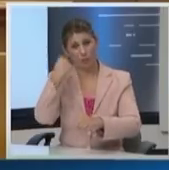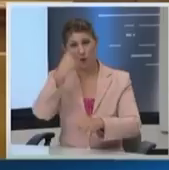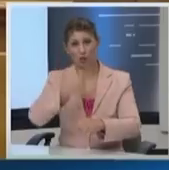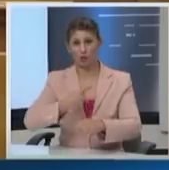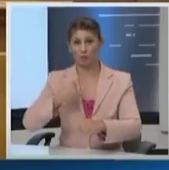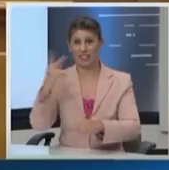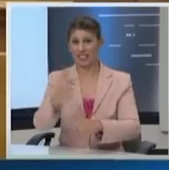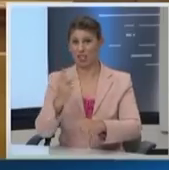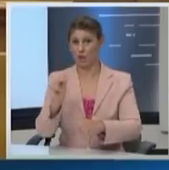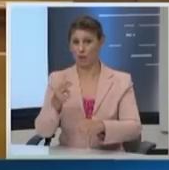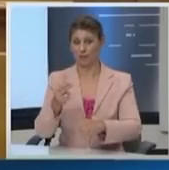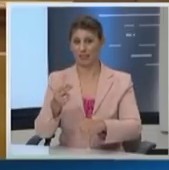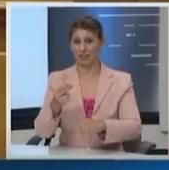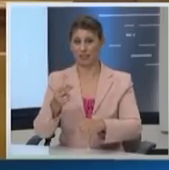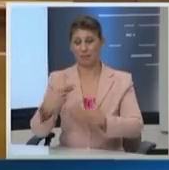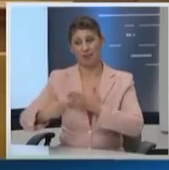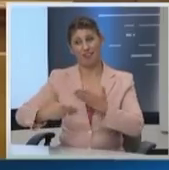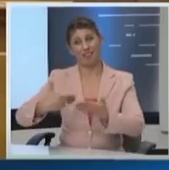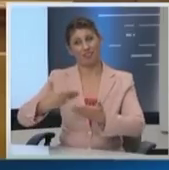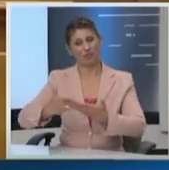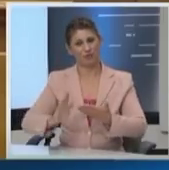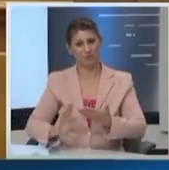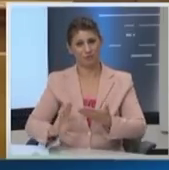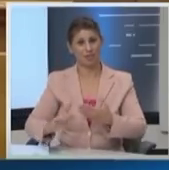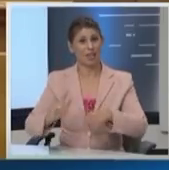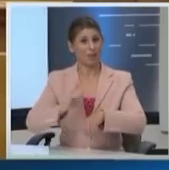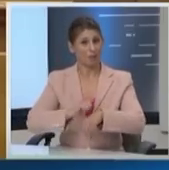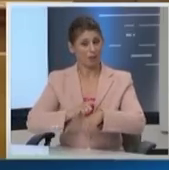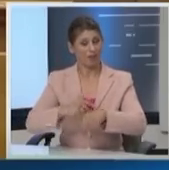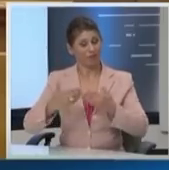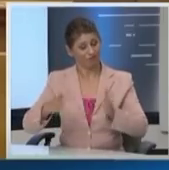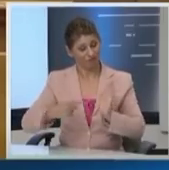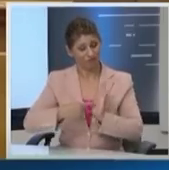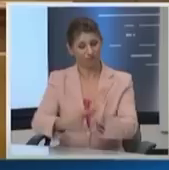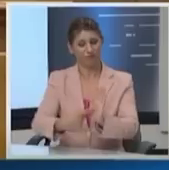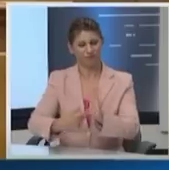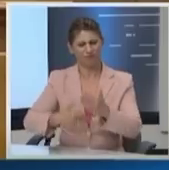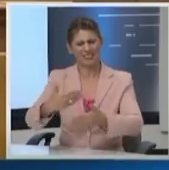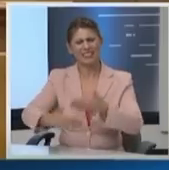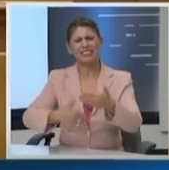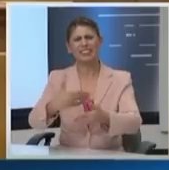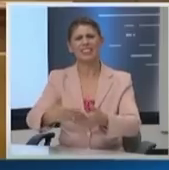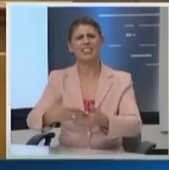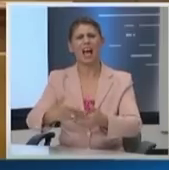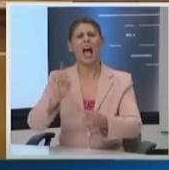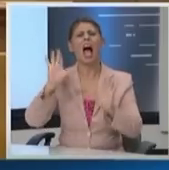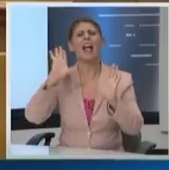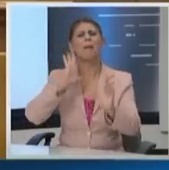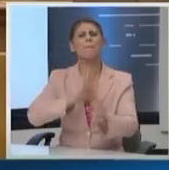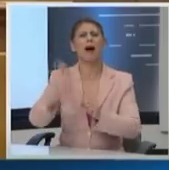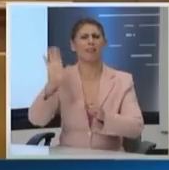προσωπική κοινοβουλευτική σας παράδοση και προλάβατε να φανερώσετε μια σειρά από ανεπάρκειες και στον τομέα της